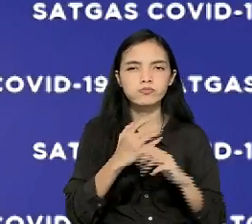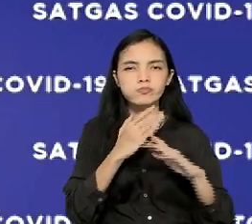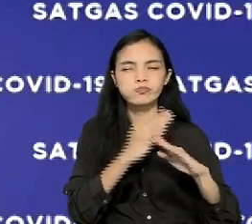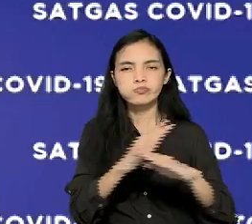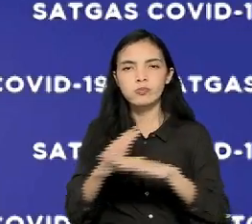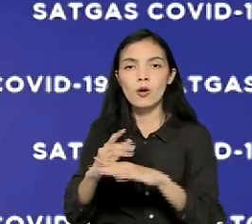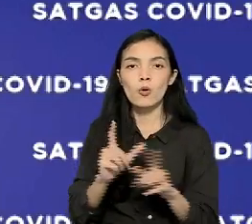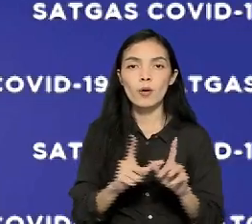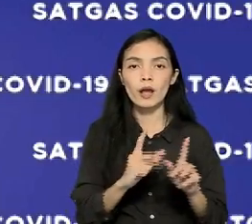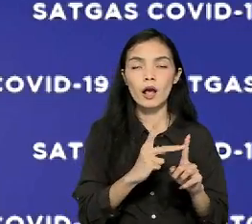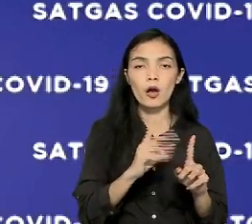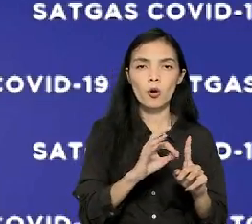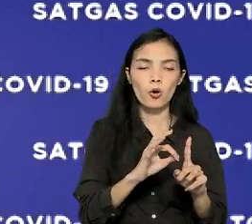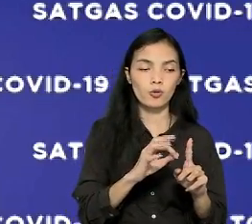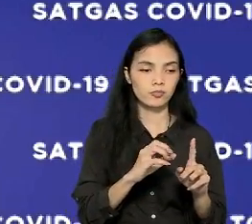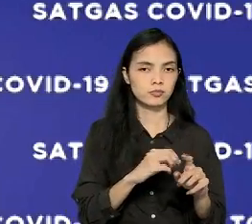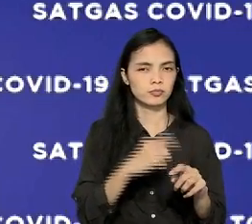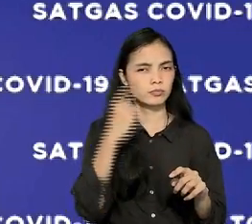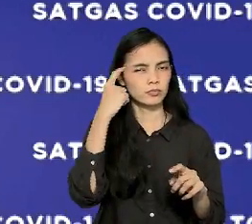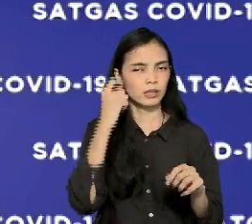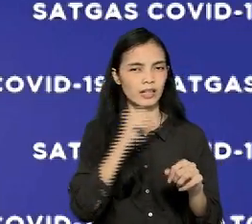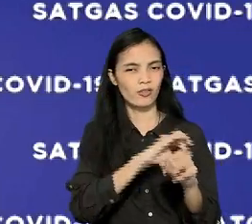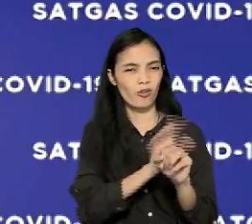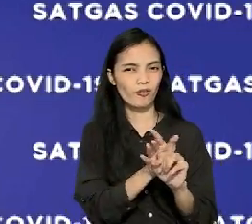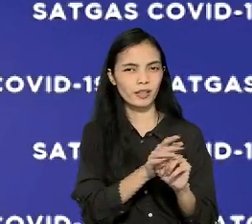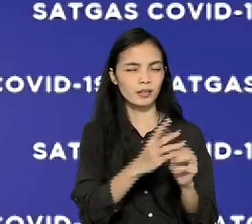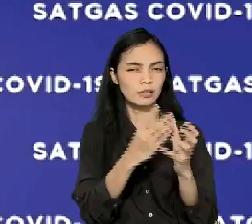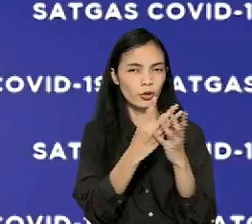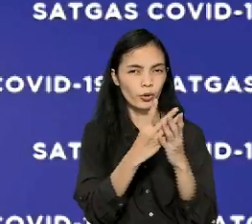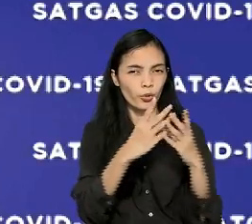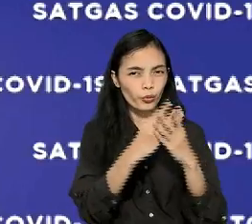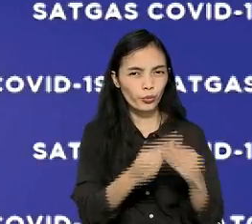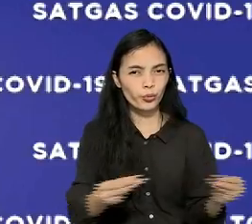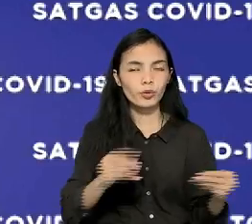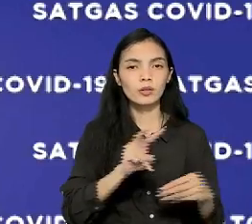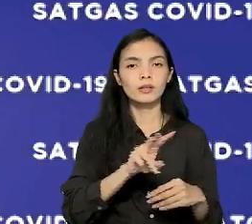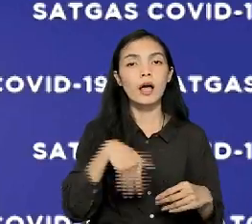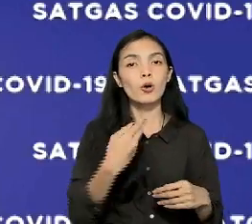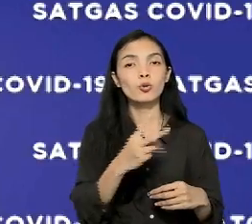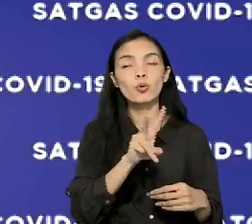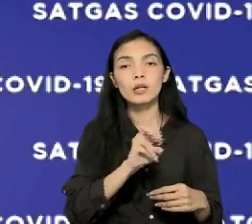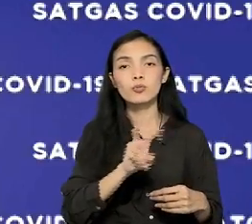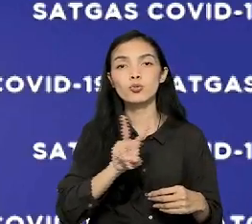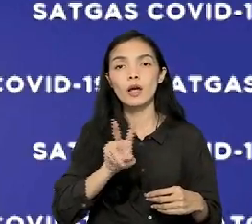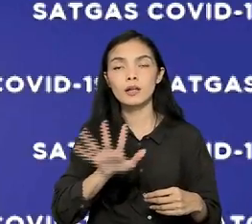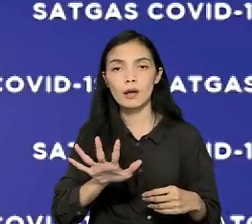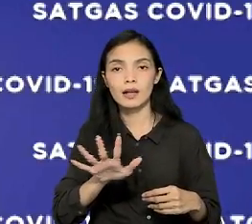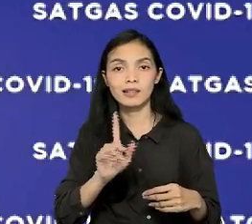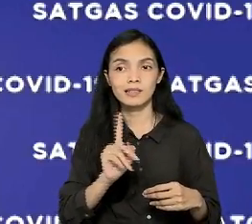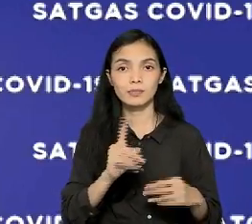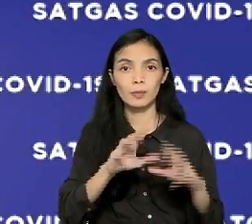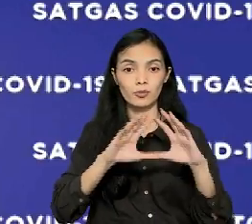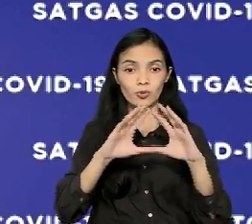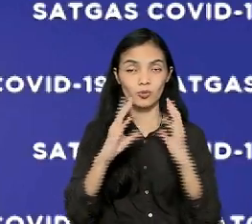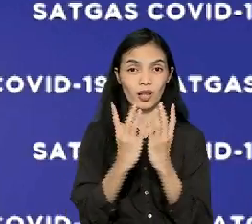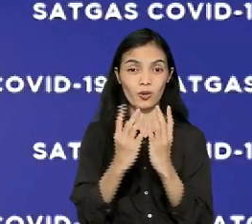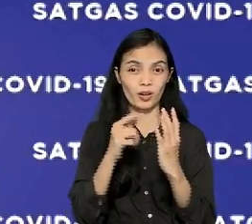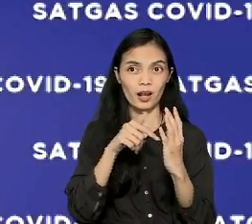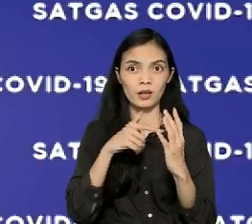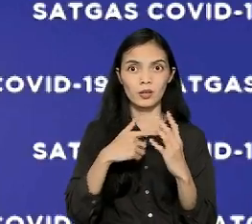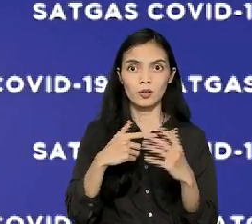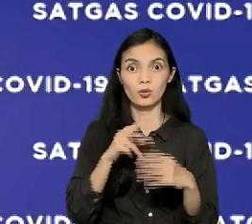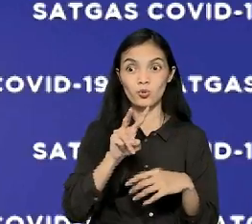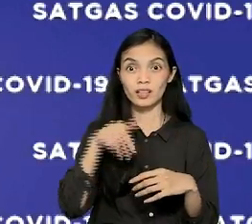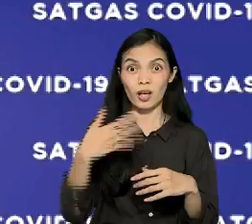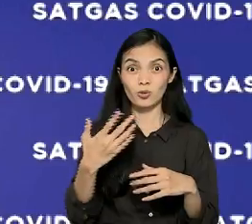menargetkan COVID-19 untuk selesai di tahun 2022. Mengingat perjalanan dunia selama 2 tahun terakhir